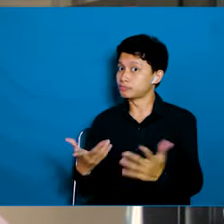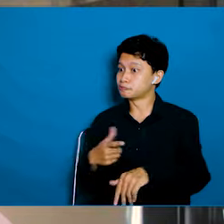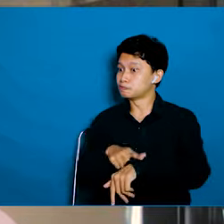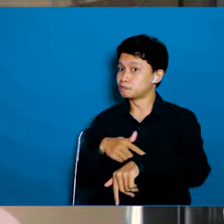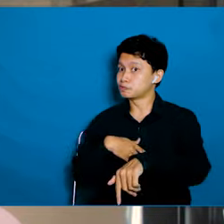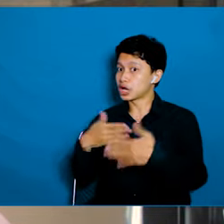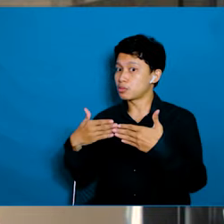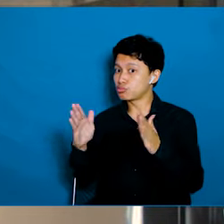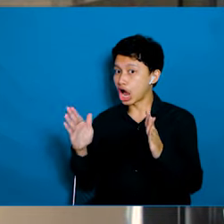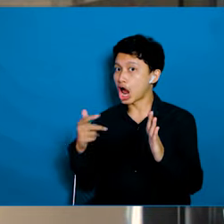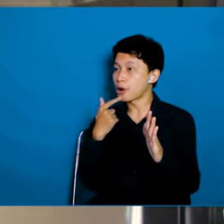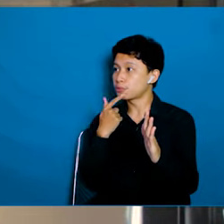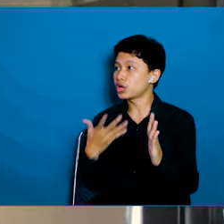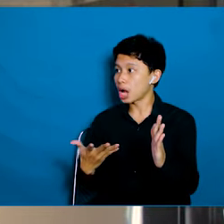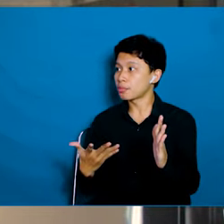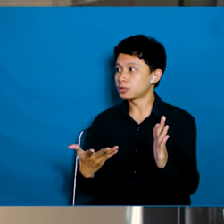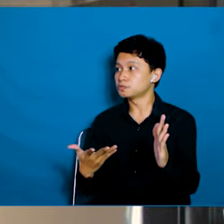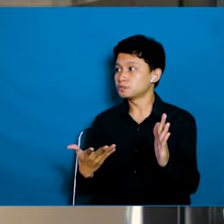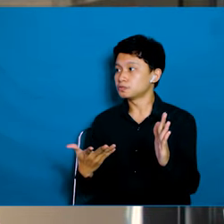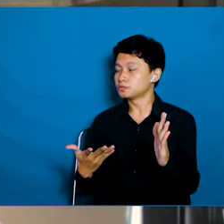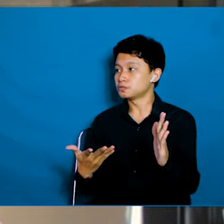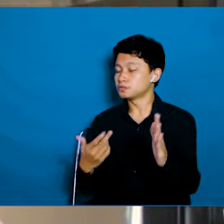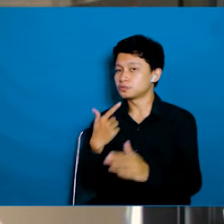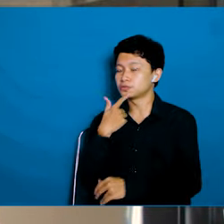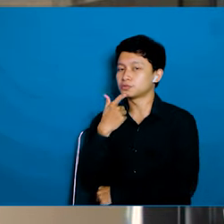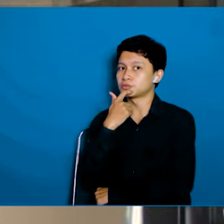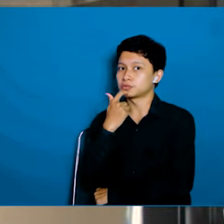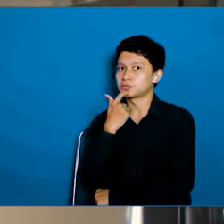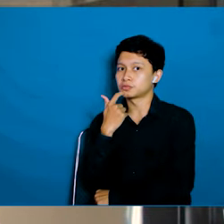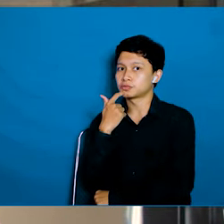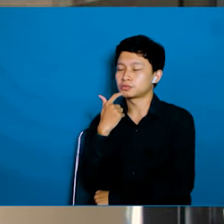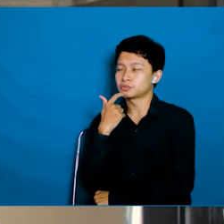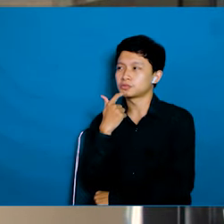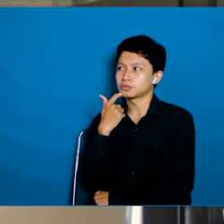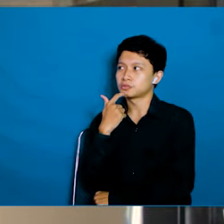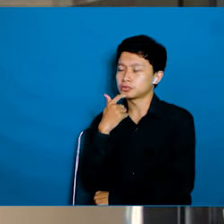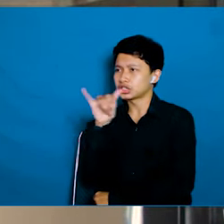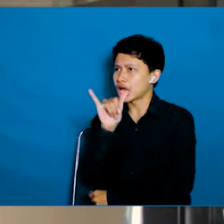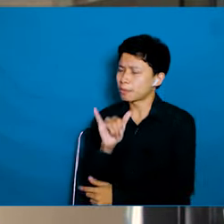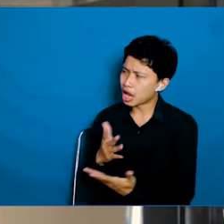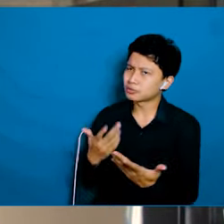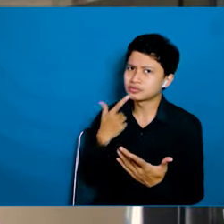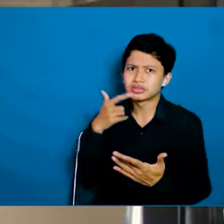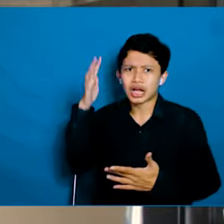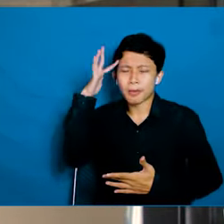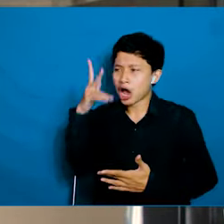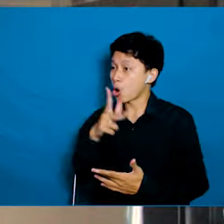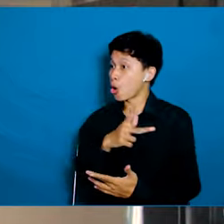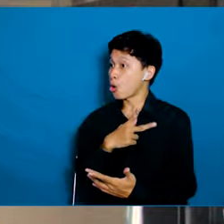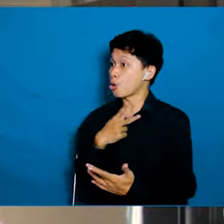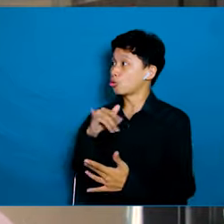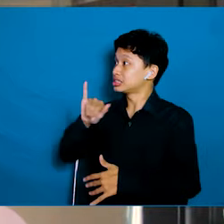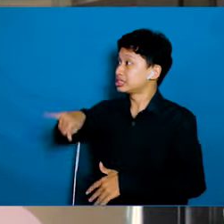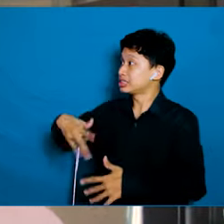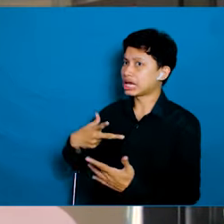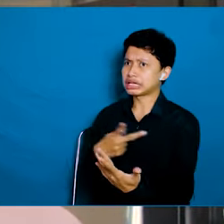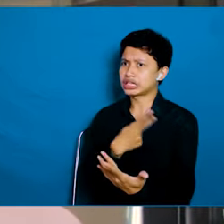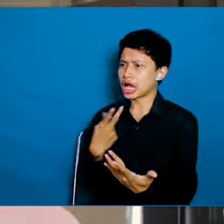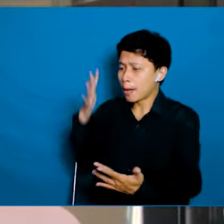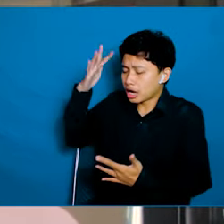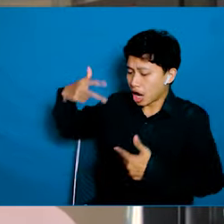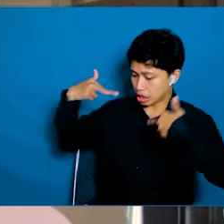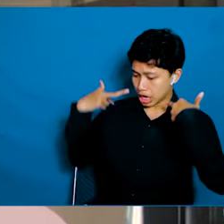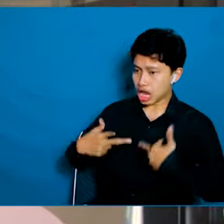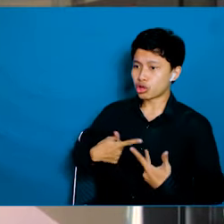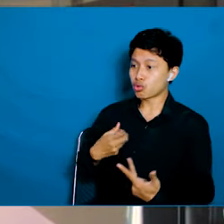ternyata ketika kita dibuka dengan apa namanya, sama dengan yang sama, ini ternyata kita selalu jadinya di